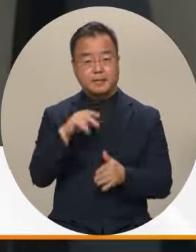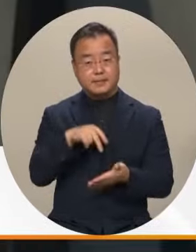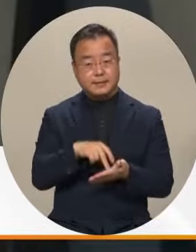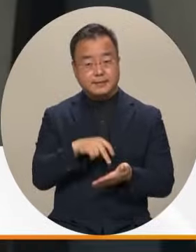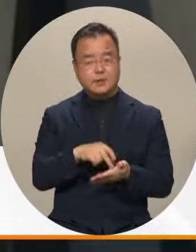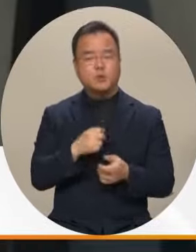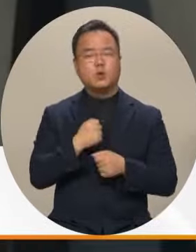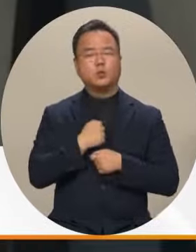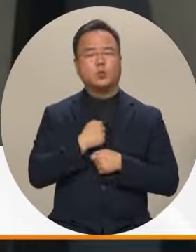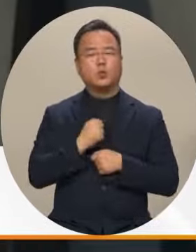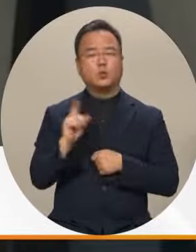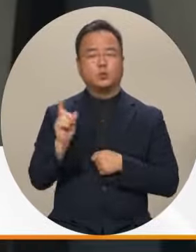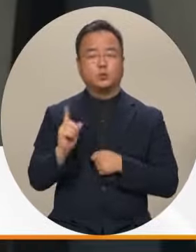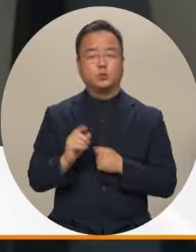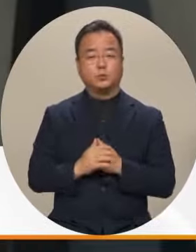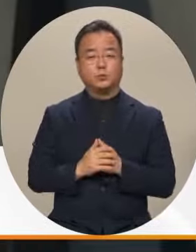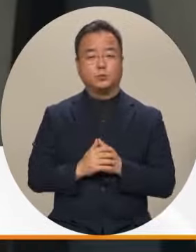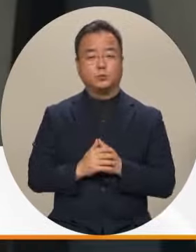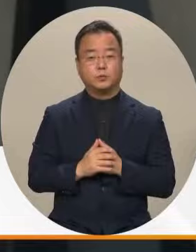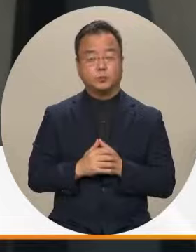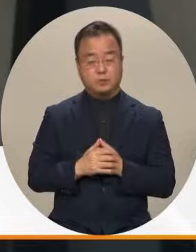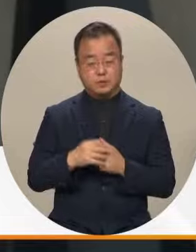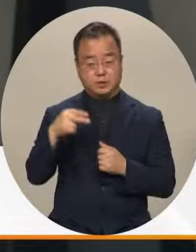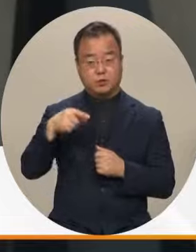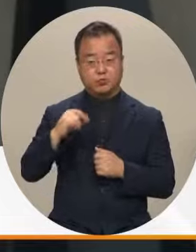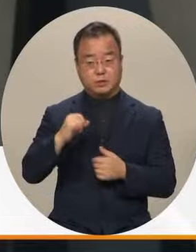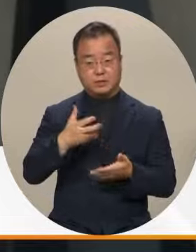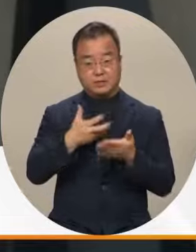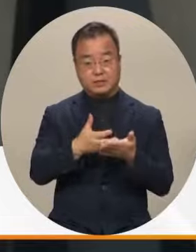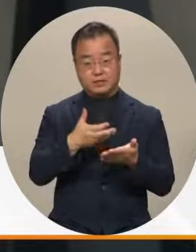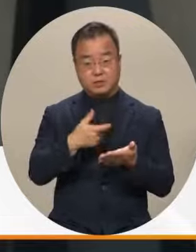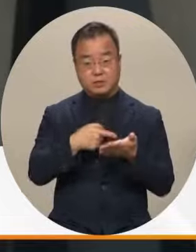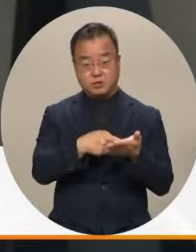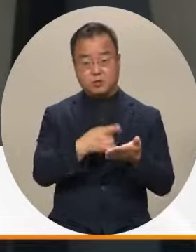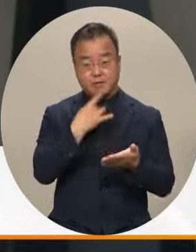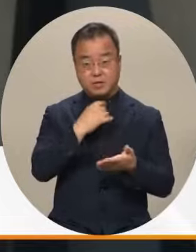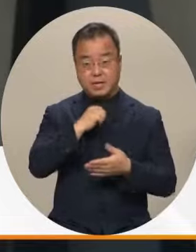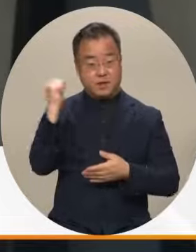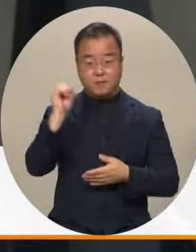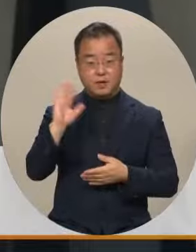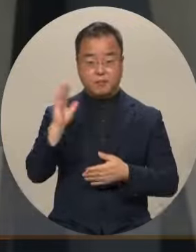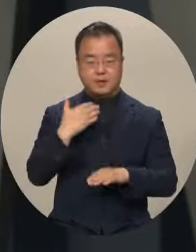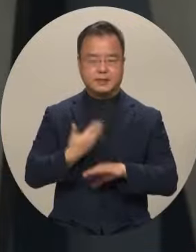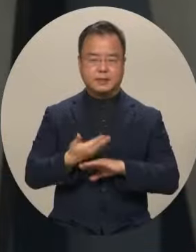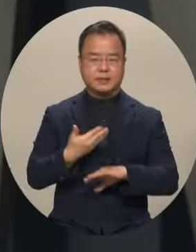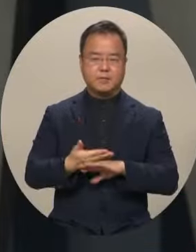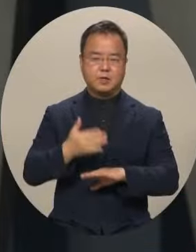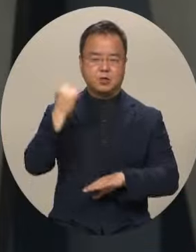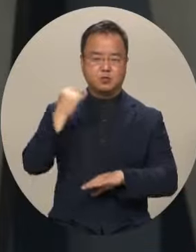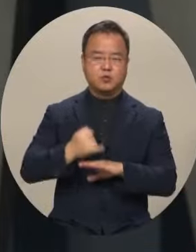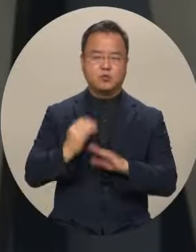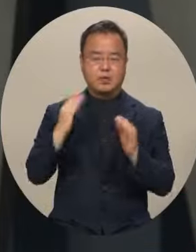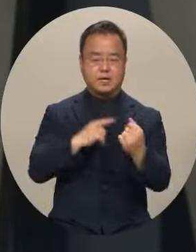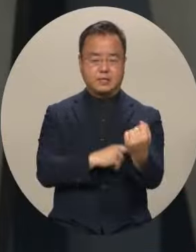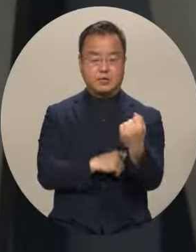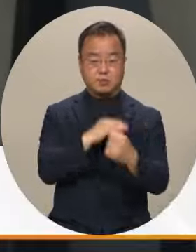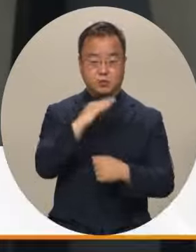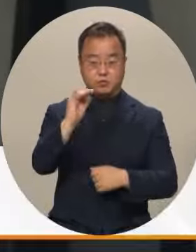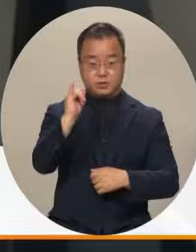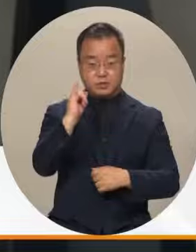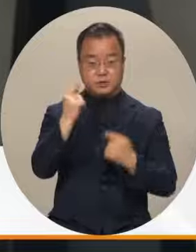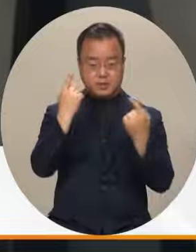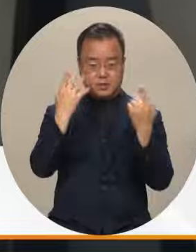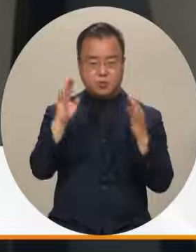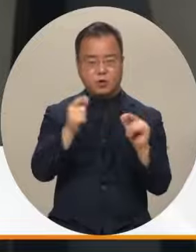가장 조심해야 하는 것은 수시 지원 자체가 합격은 아니라는 점입니다네 수시의 최정령 기준이 설정된 대학과 전형이 많으므로